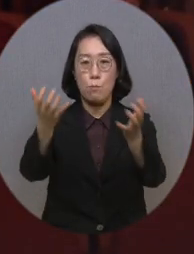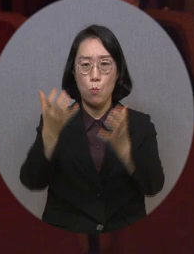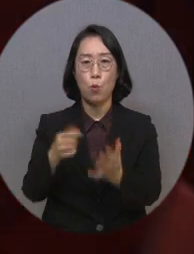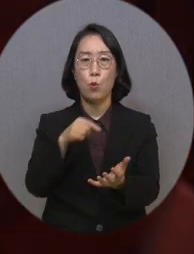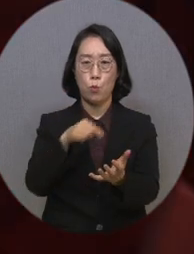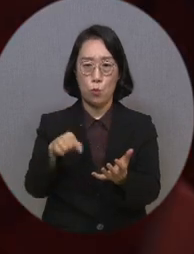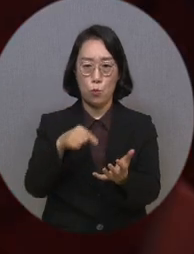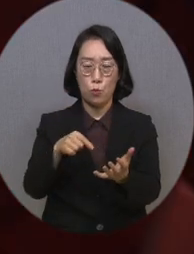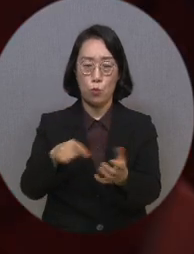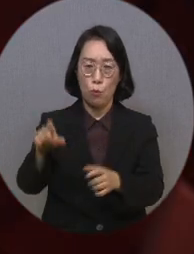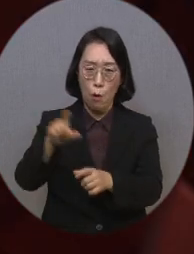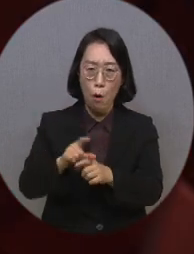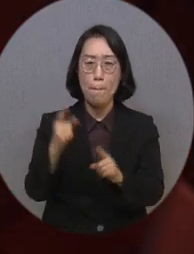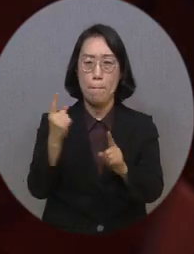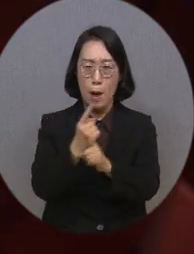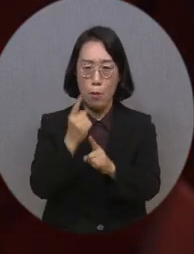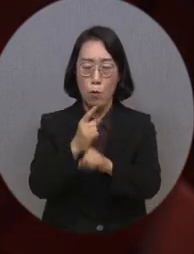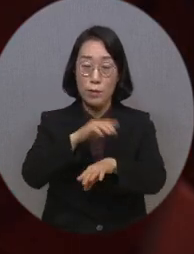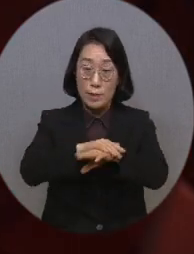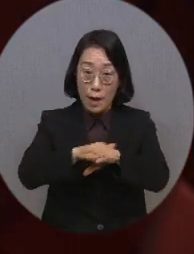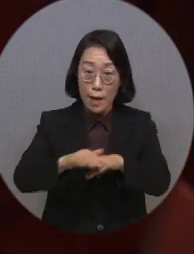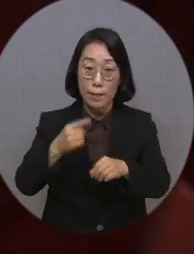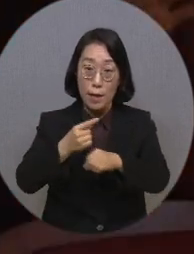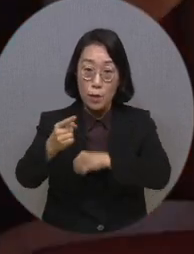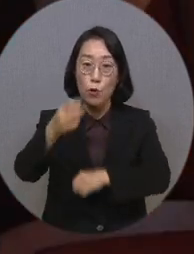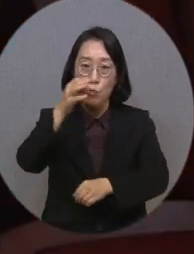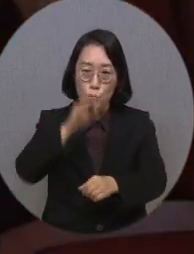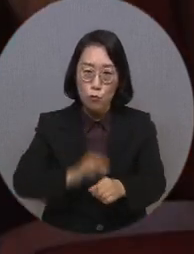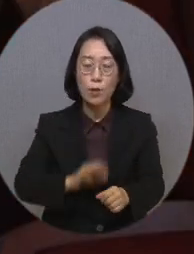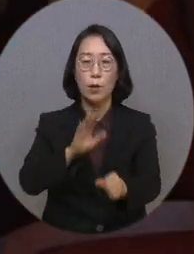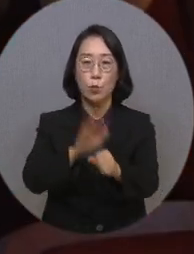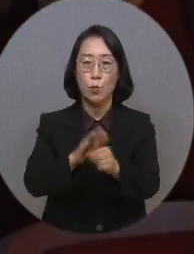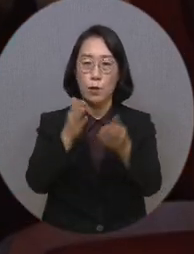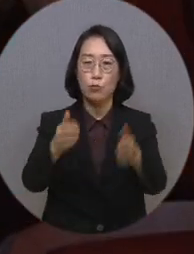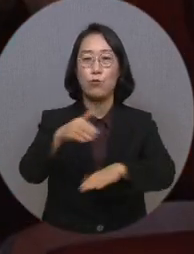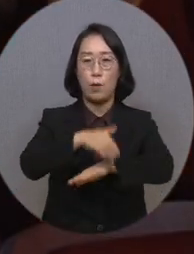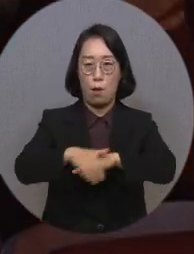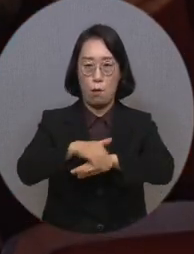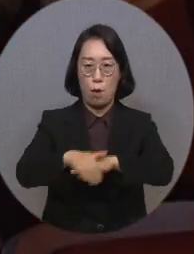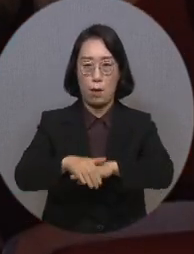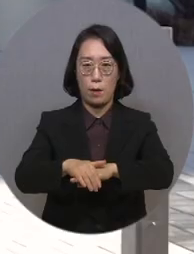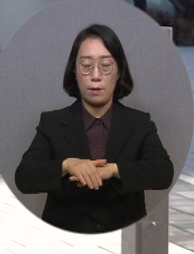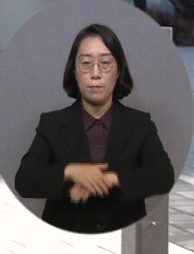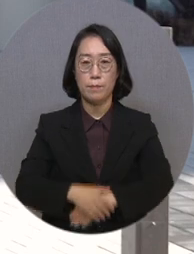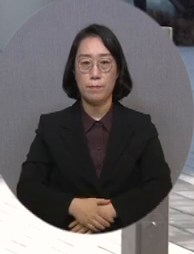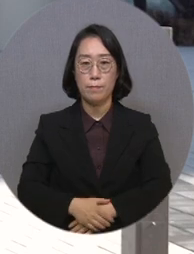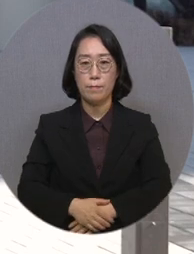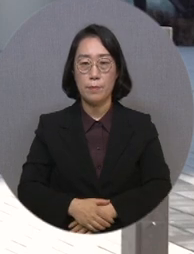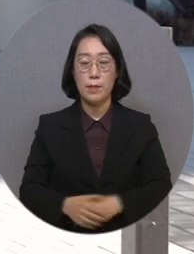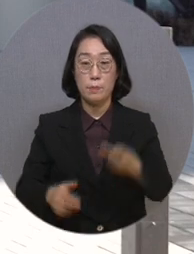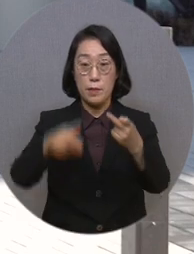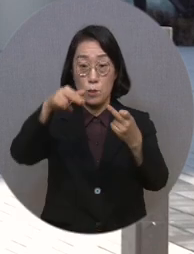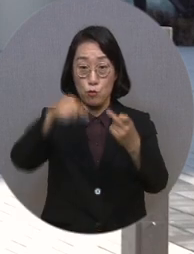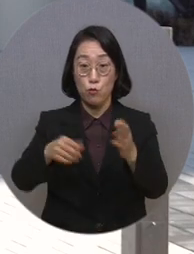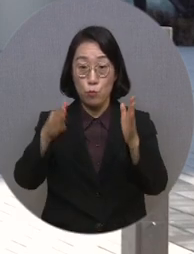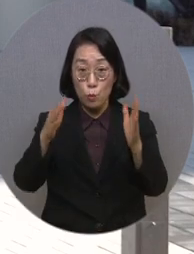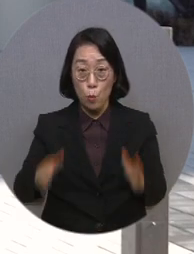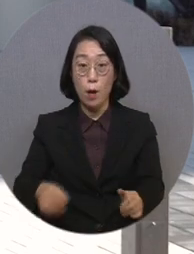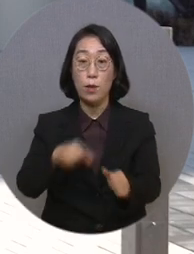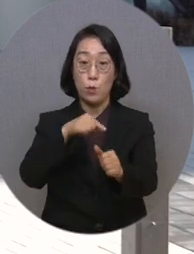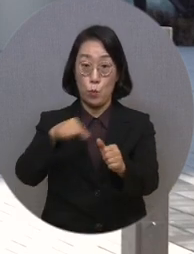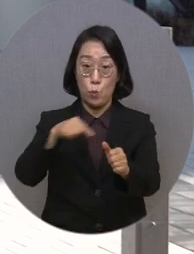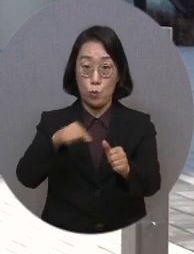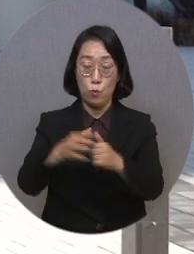교육을 조금 더 보완해서 내년에는 더욱 유익한 교육이 되도록 하겠다고 밝혔습니다. 12주간 진행된 여성 리더십